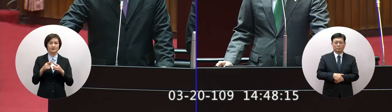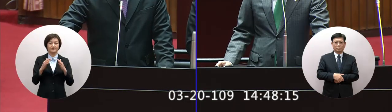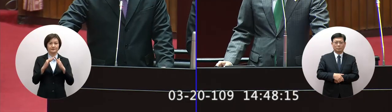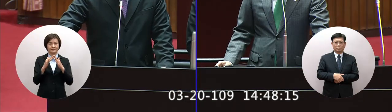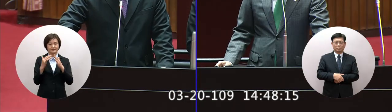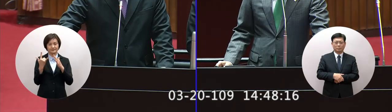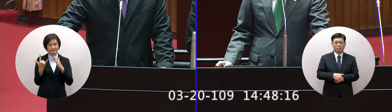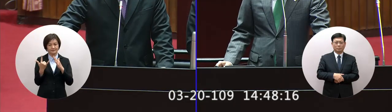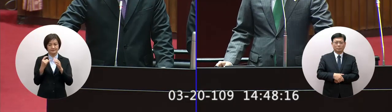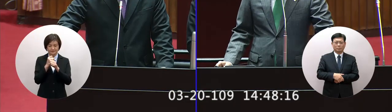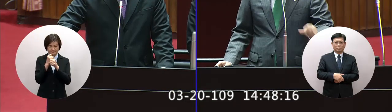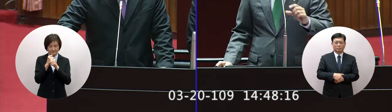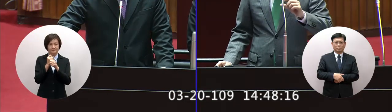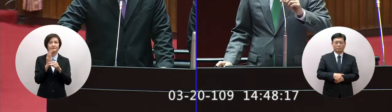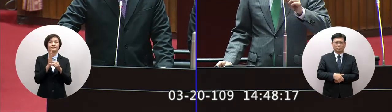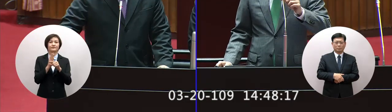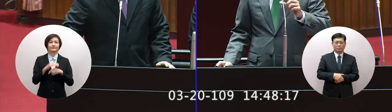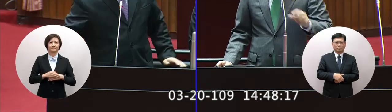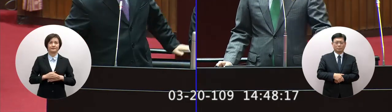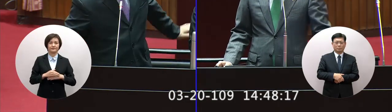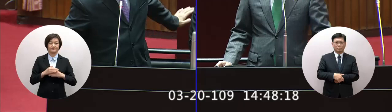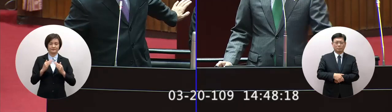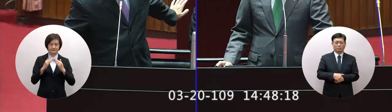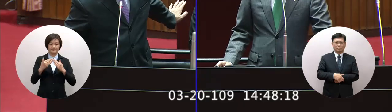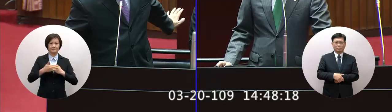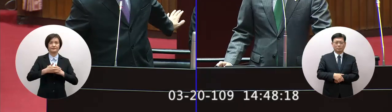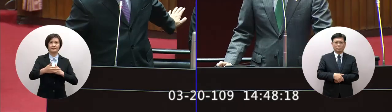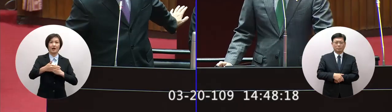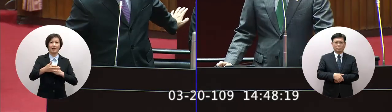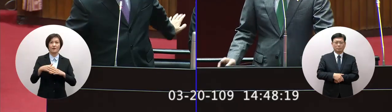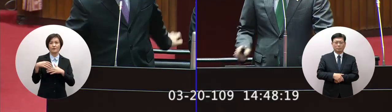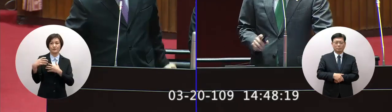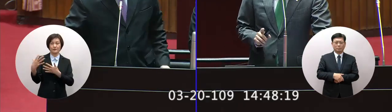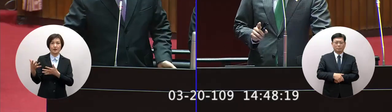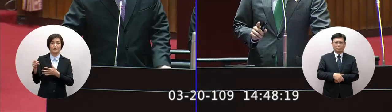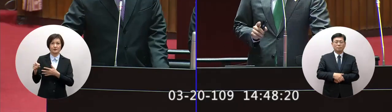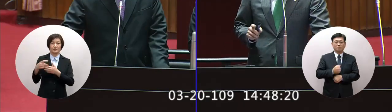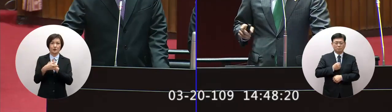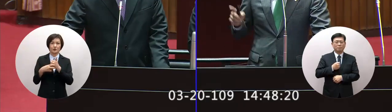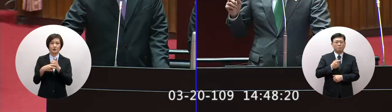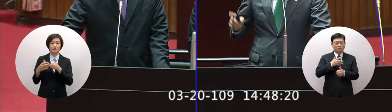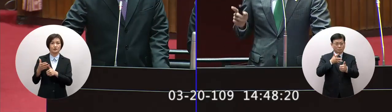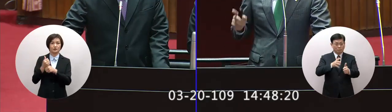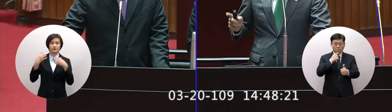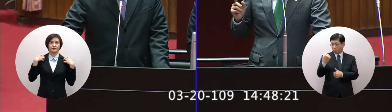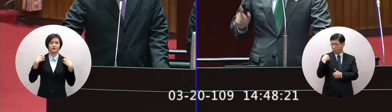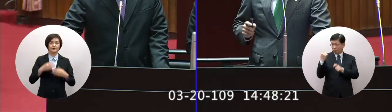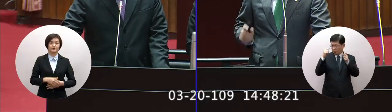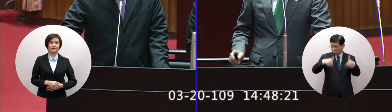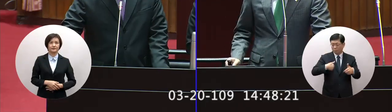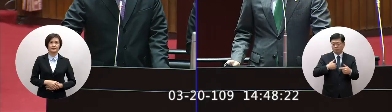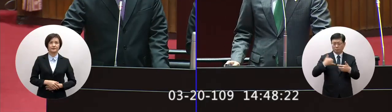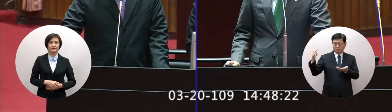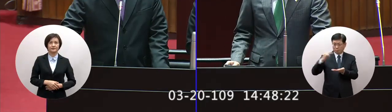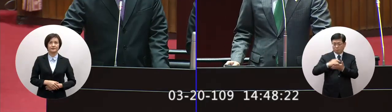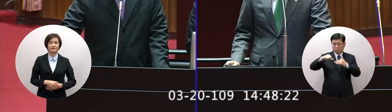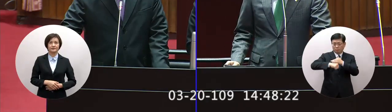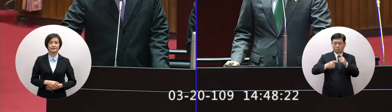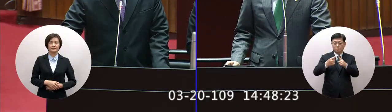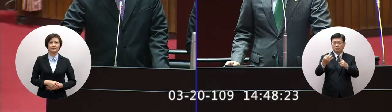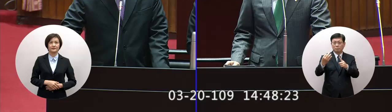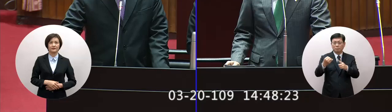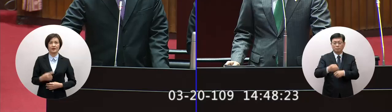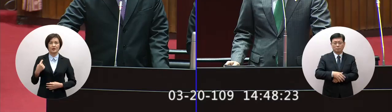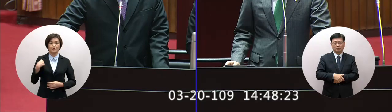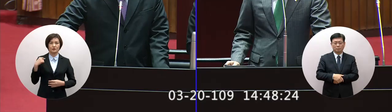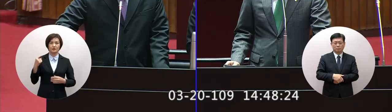疫。那在居家隔离的，因为这个是卫生署，那 部长，我先问一下，就昨天一整天有多少人入境？国人？